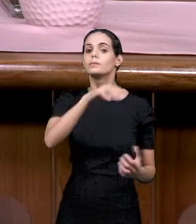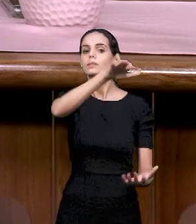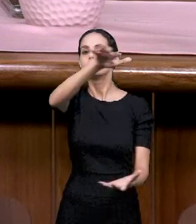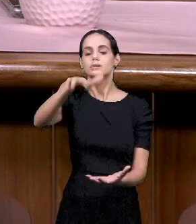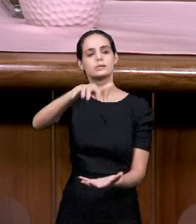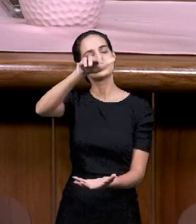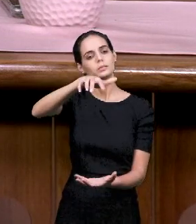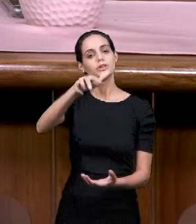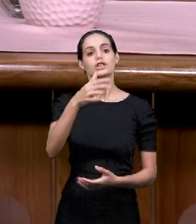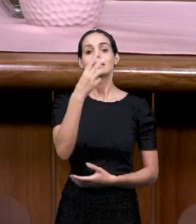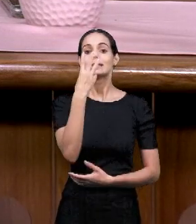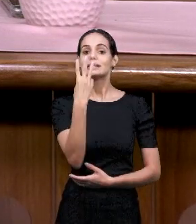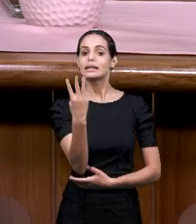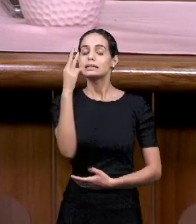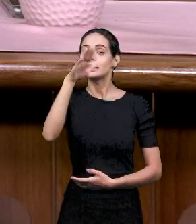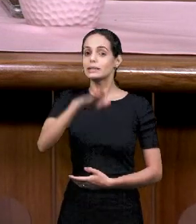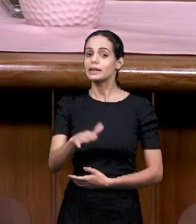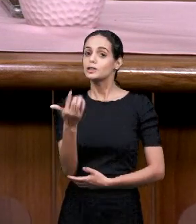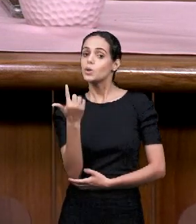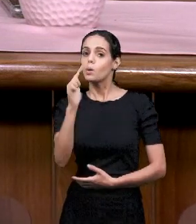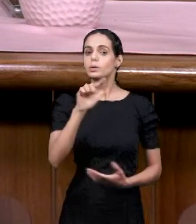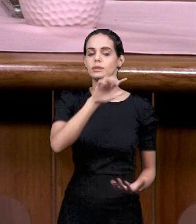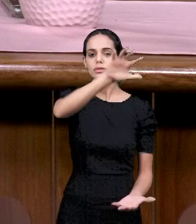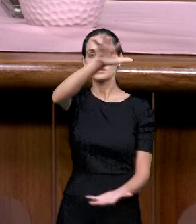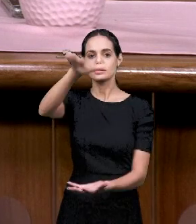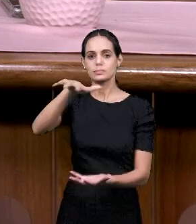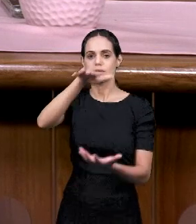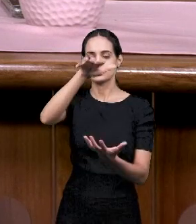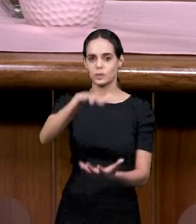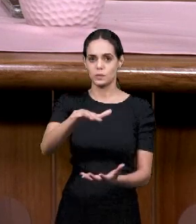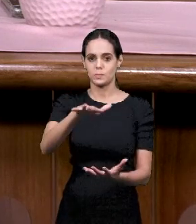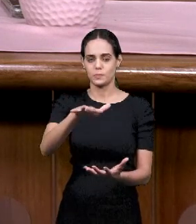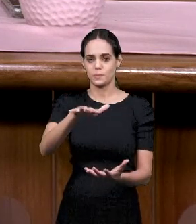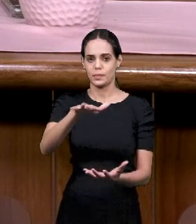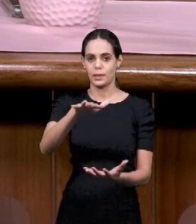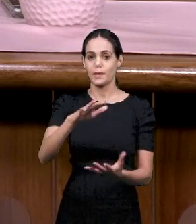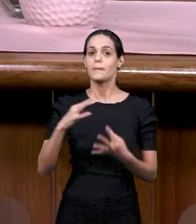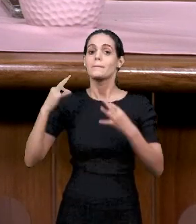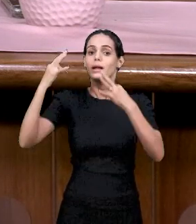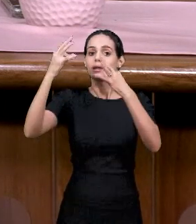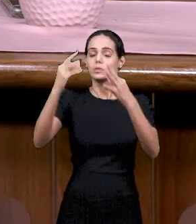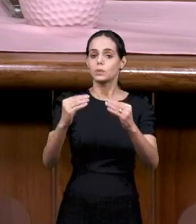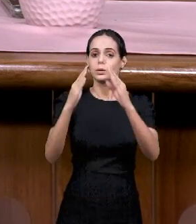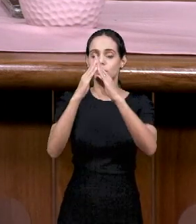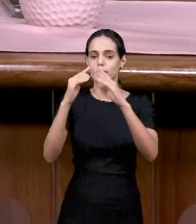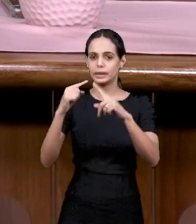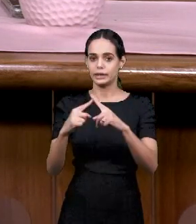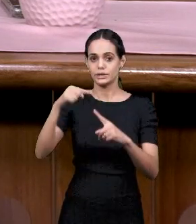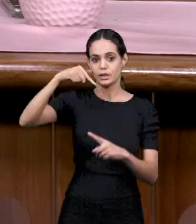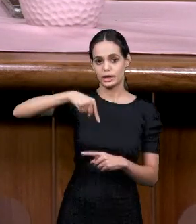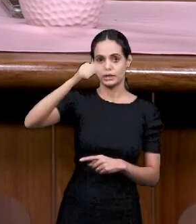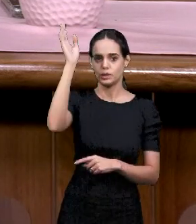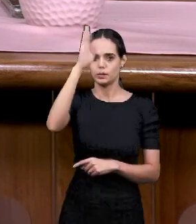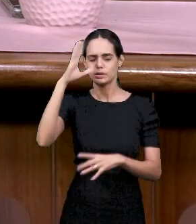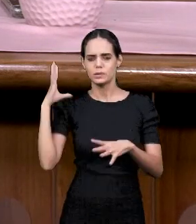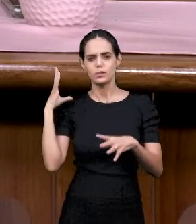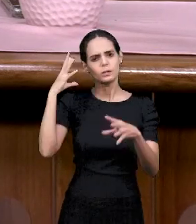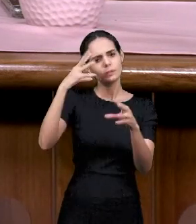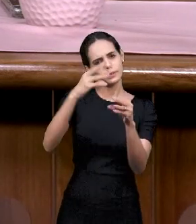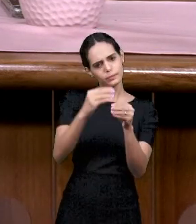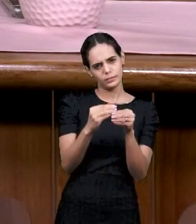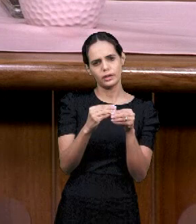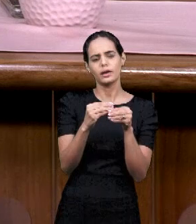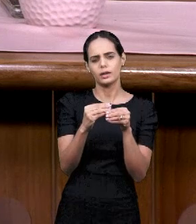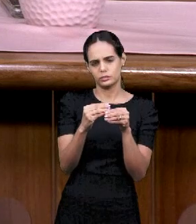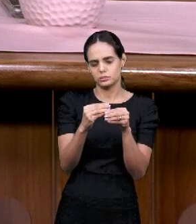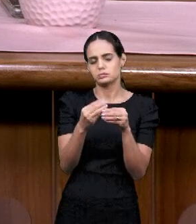nous allons 15 transmettre horas aussi à outra 15 heures transmissão para une autre toda a transmission igreja, pour toute l'Église destinada a destinée apresentar à complemento dos présenter assuntos da escola bíblica